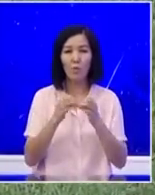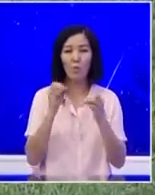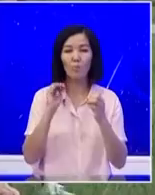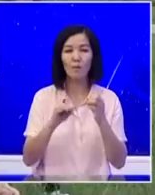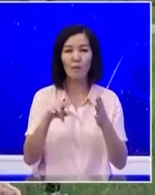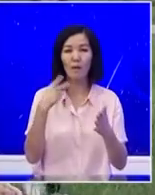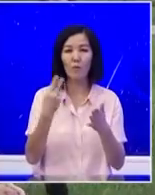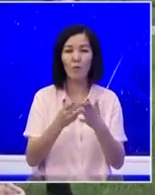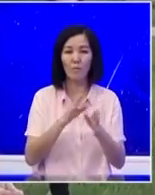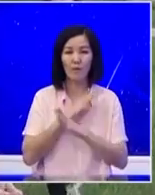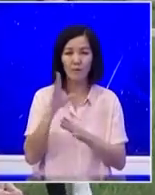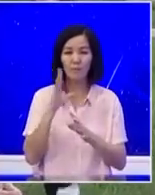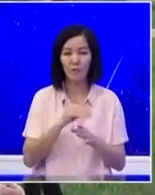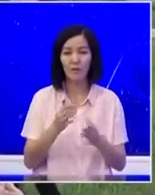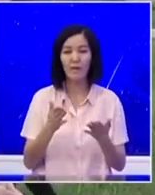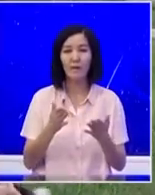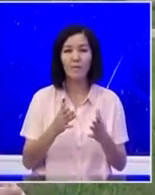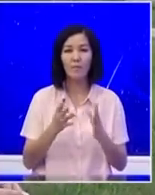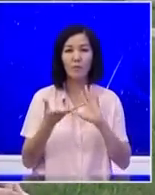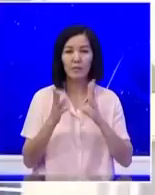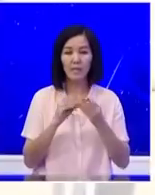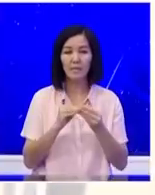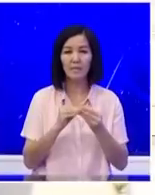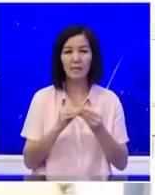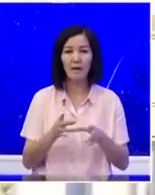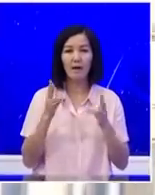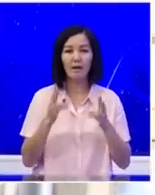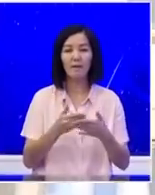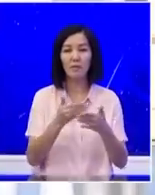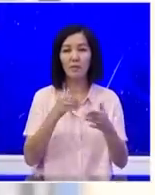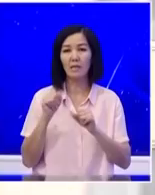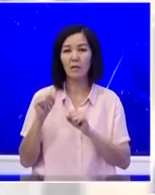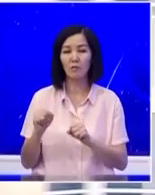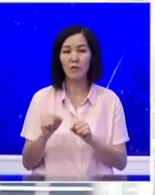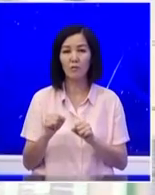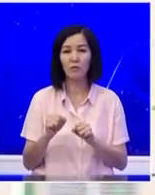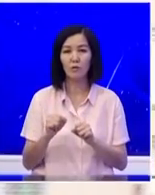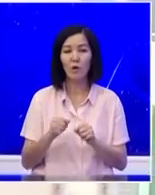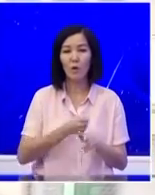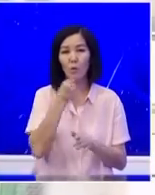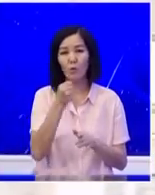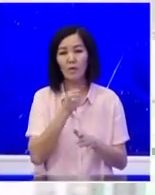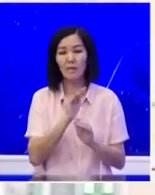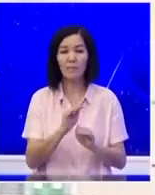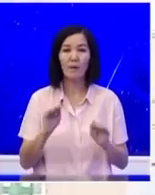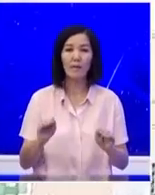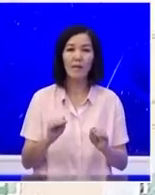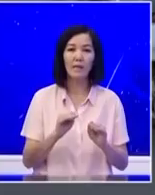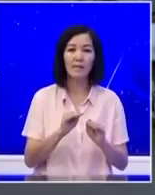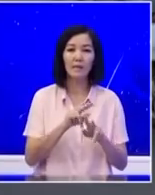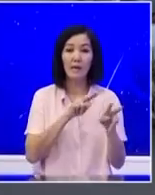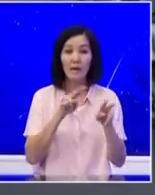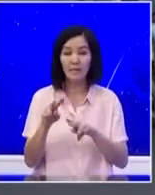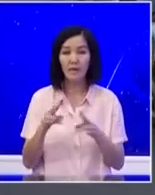құлап қаза болады екен. Бұл статистика. Ал қайғылы жағдайдың алдын алу үшін мамандар үлкендердің кішкентай бүлдіршіндерді